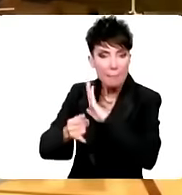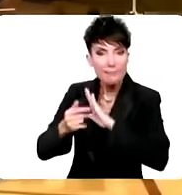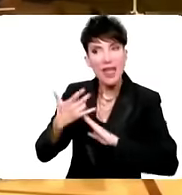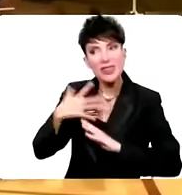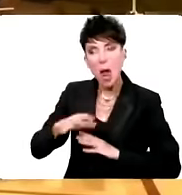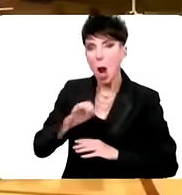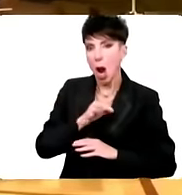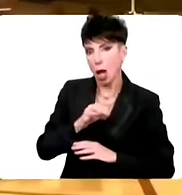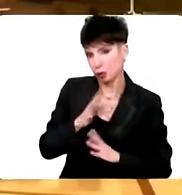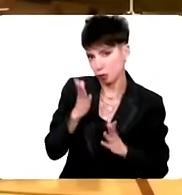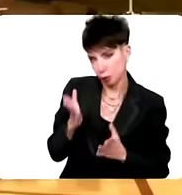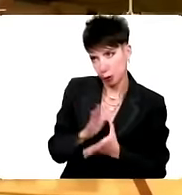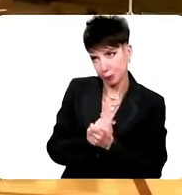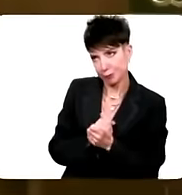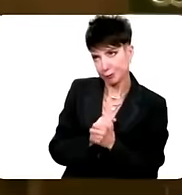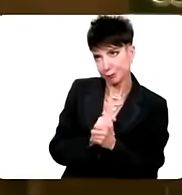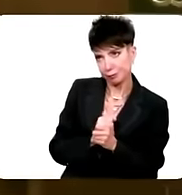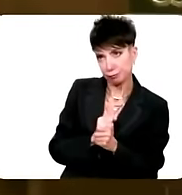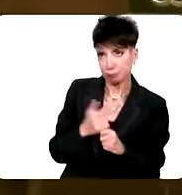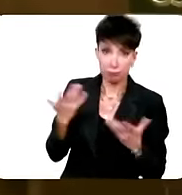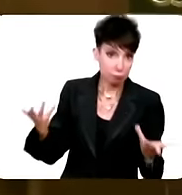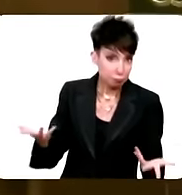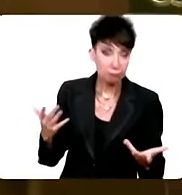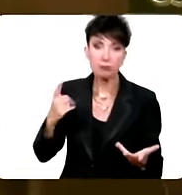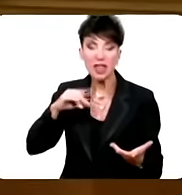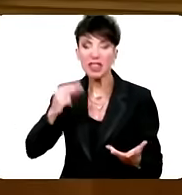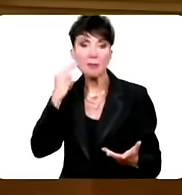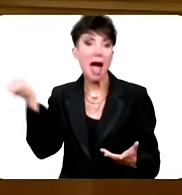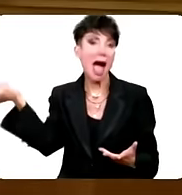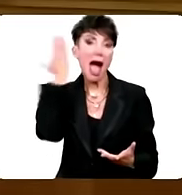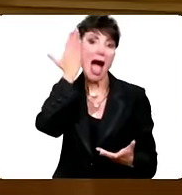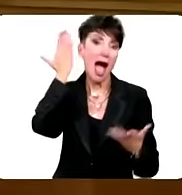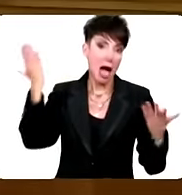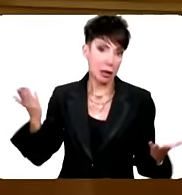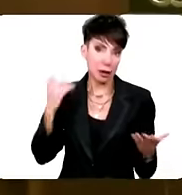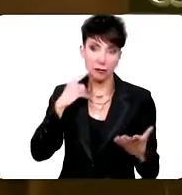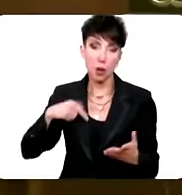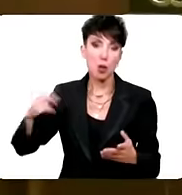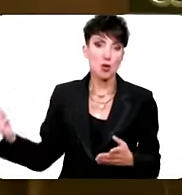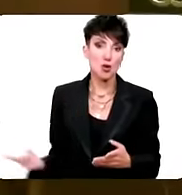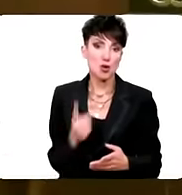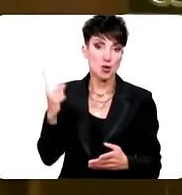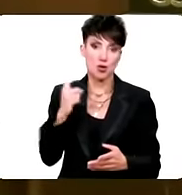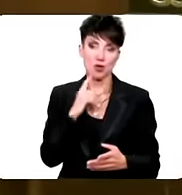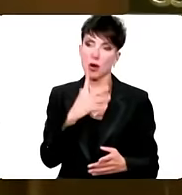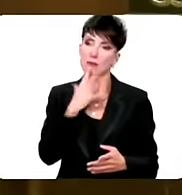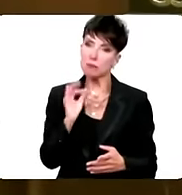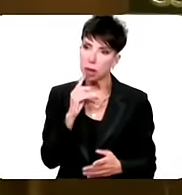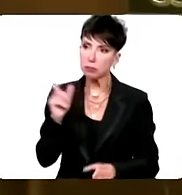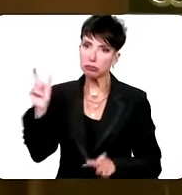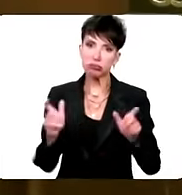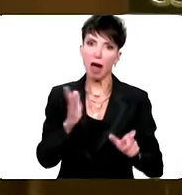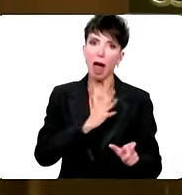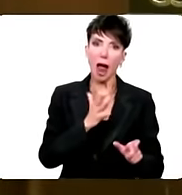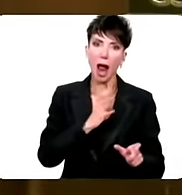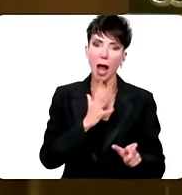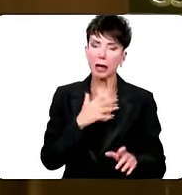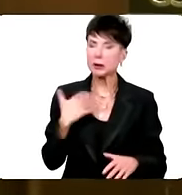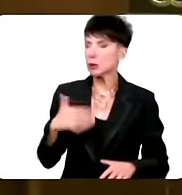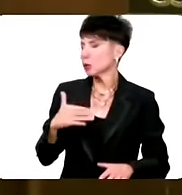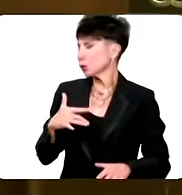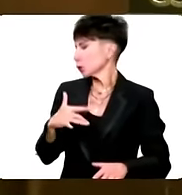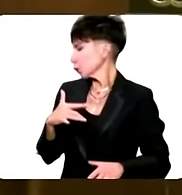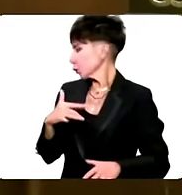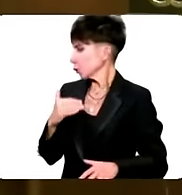Αντιλαμβάνεστε και εσείς, φαντάζομαι, ότι ο μέσος Έλληνας εξακολουθεί να πονάει πάρα πολύ, κύριε Πρόεδρε. Πηγαίνει στο σούπερ μάρκετ και βλέπει ότι παρά το γεγονός ότι